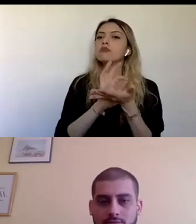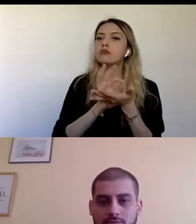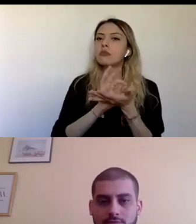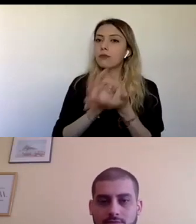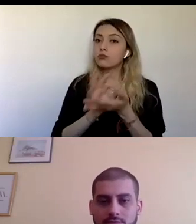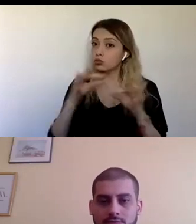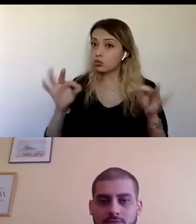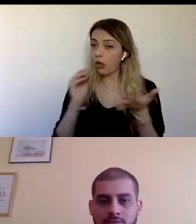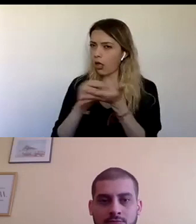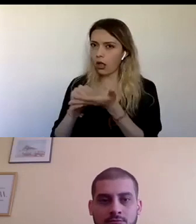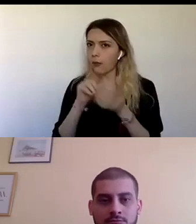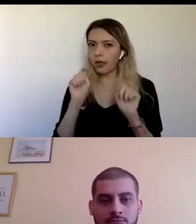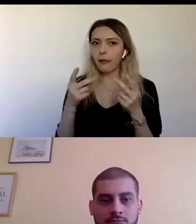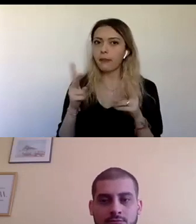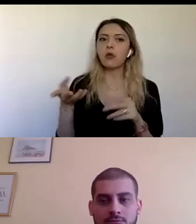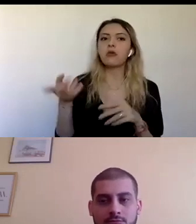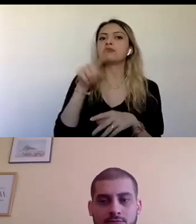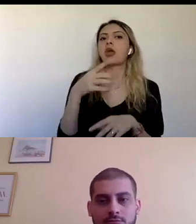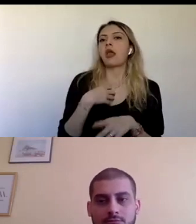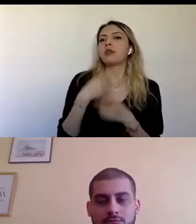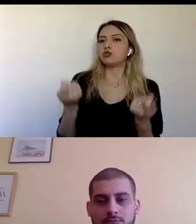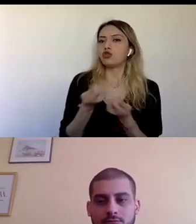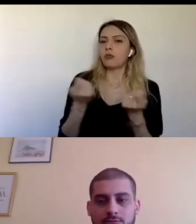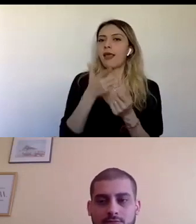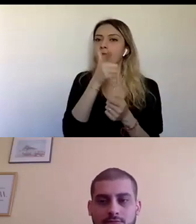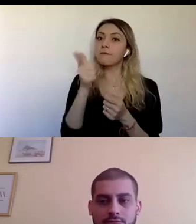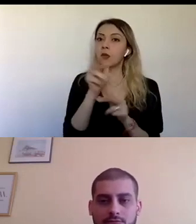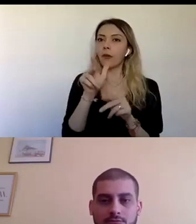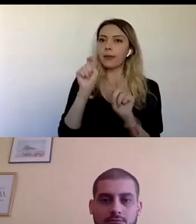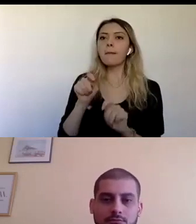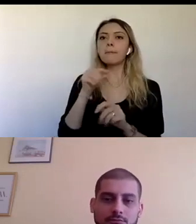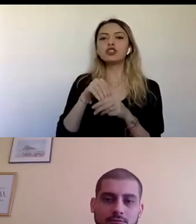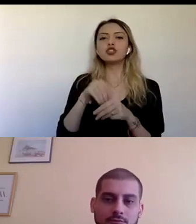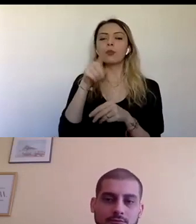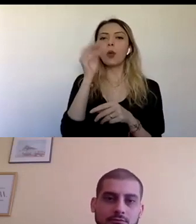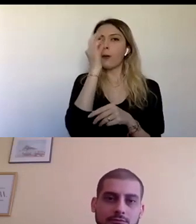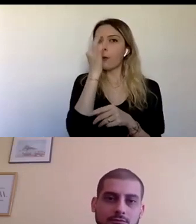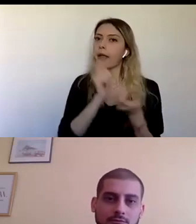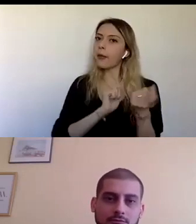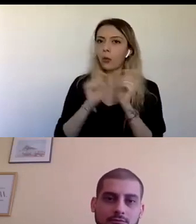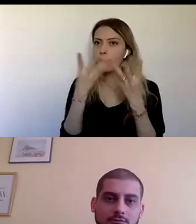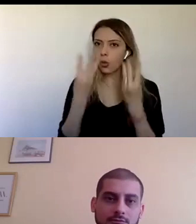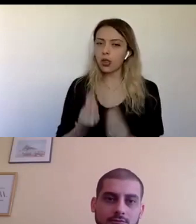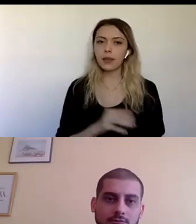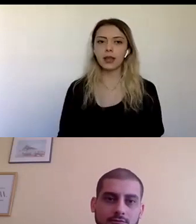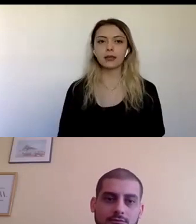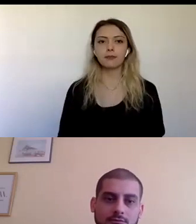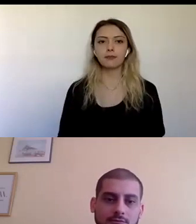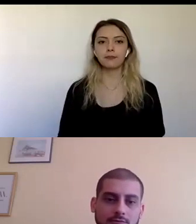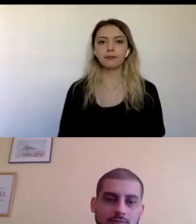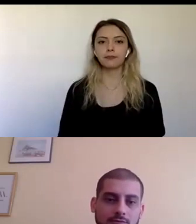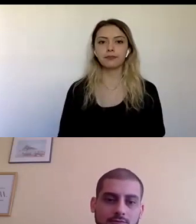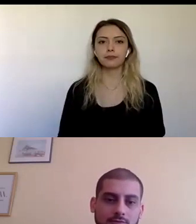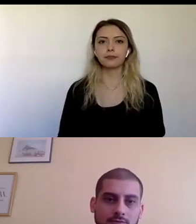daha videolu hale getirebileceğiniz programlar. Bir tane hemen gösterebilirsem size. Şu